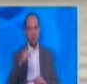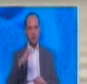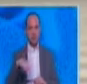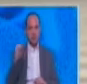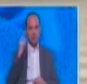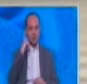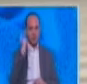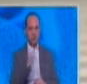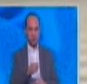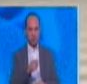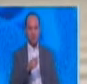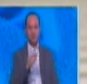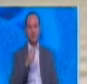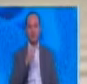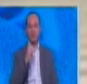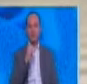başvurdukları zaman